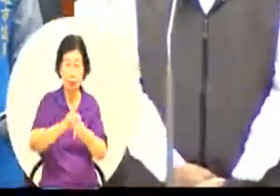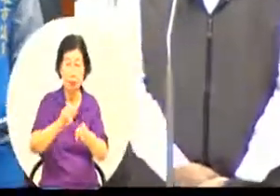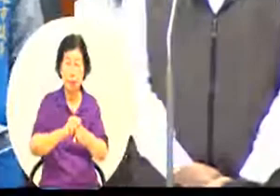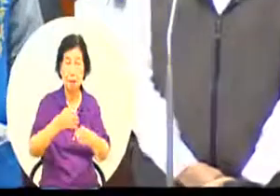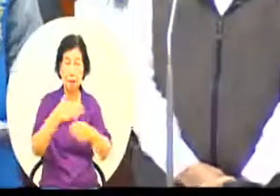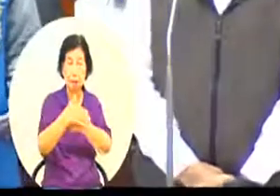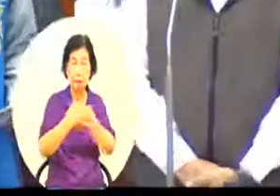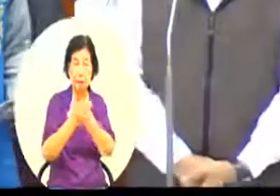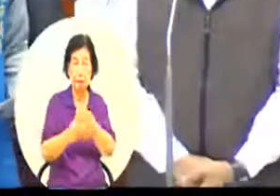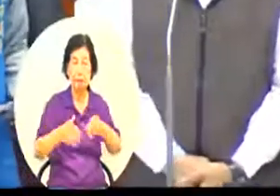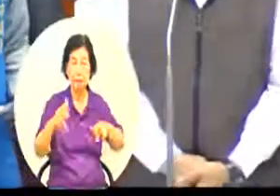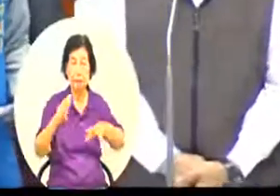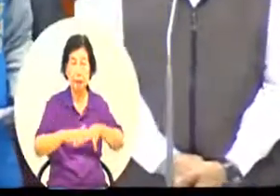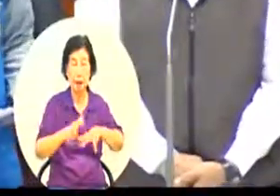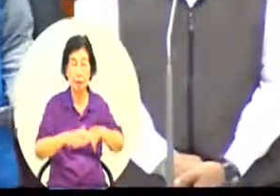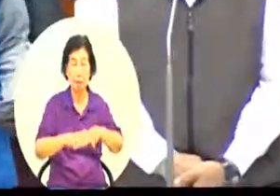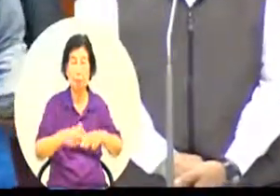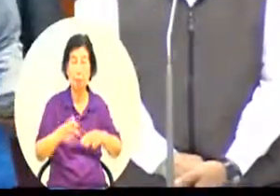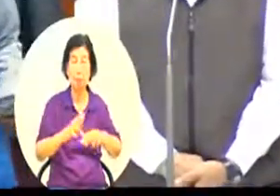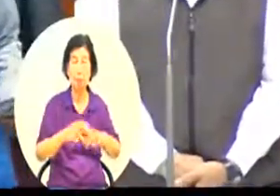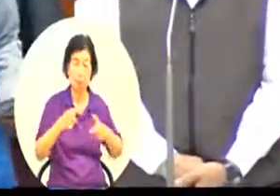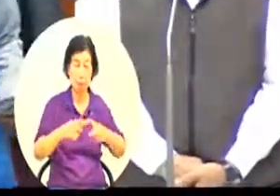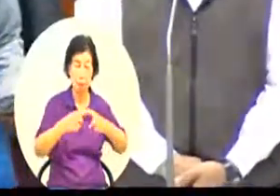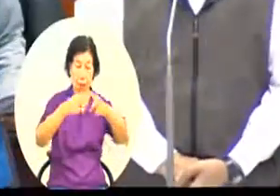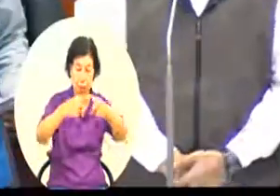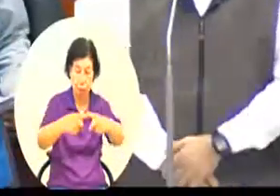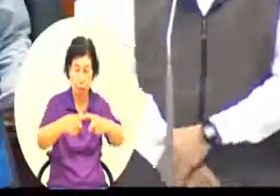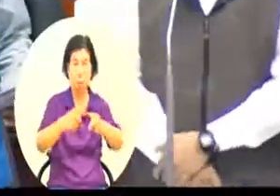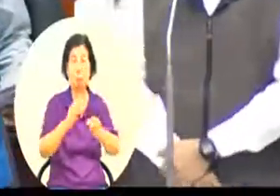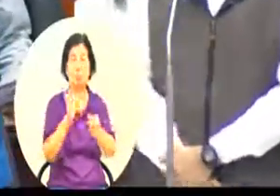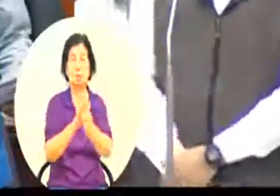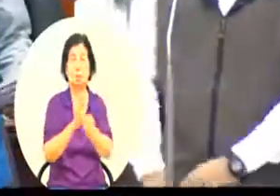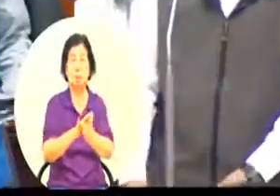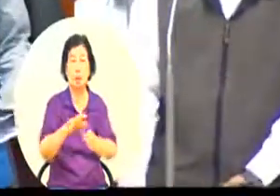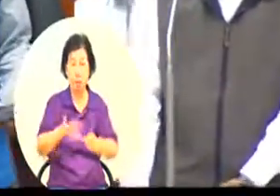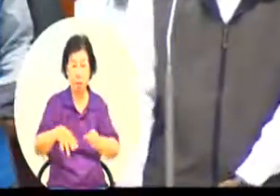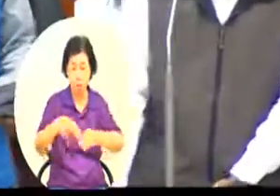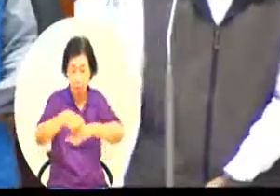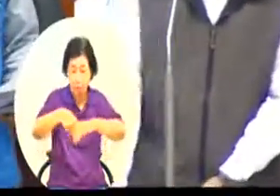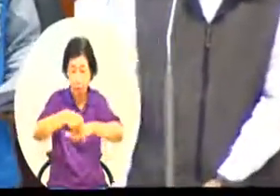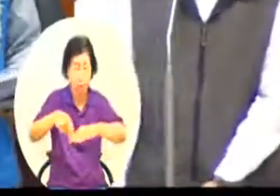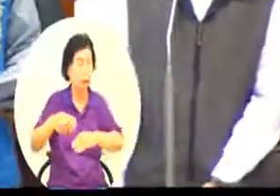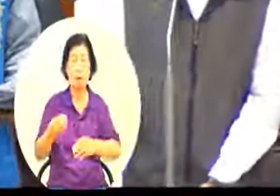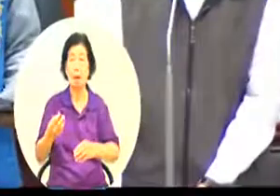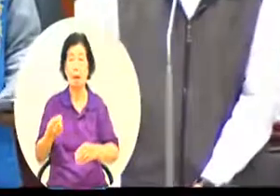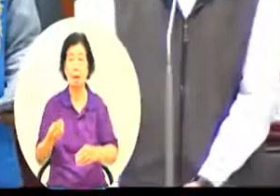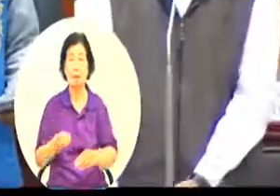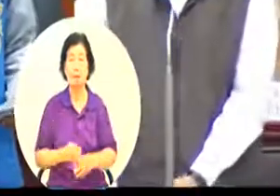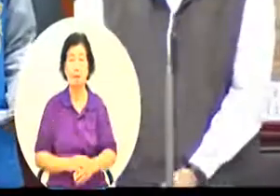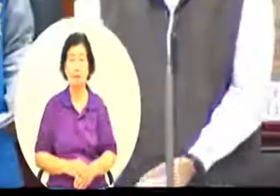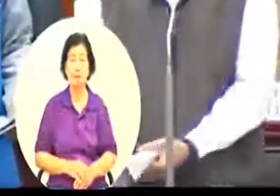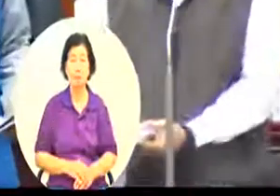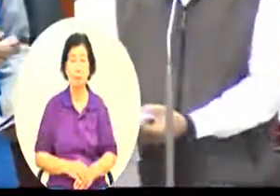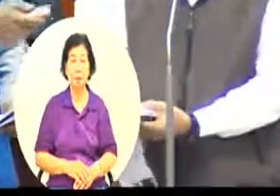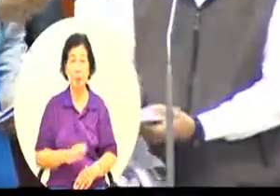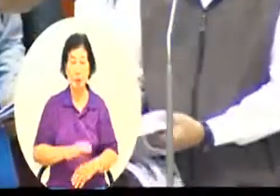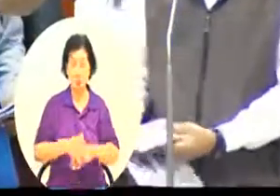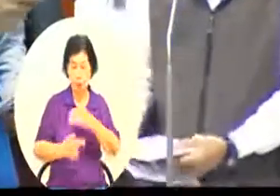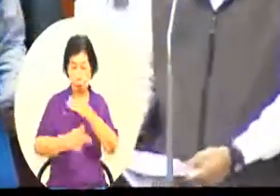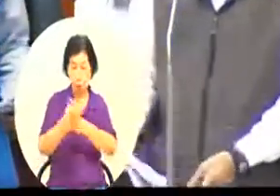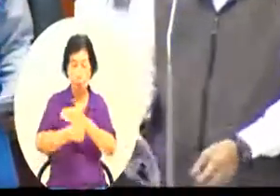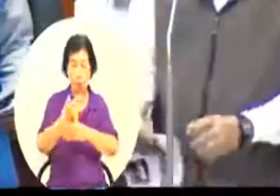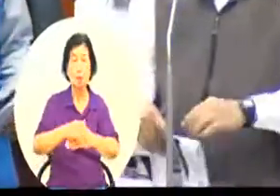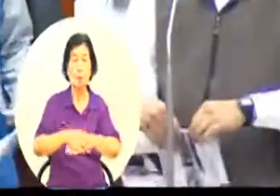分。 到目前都没有规划吗？ 目前没有、 嗯、所以说呢我们还是要积极来规划、